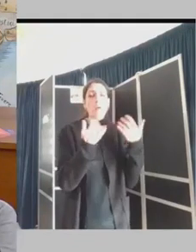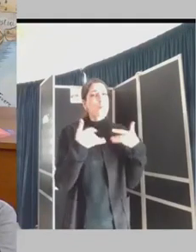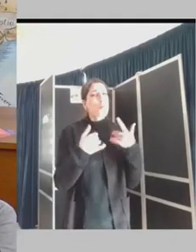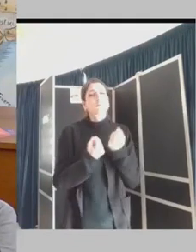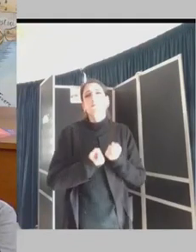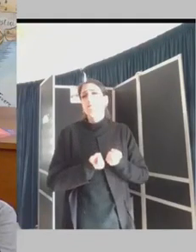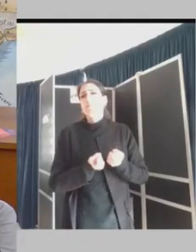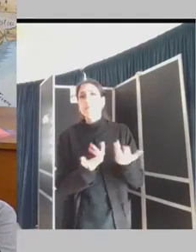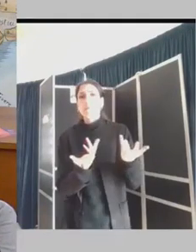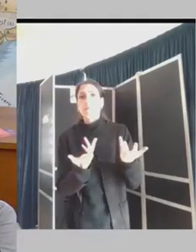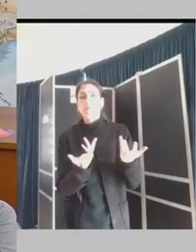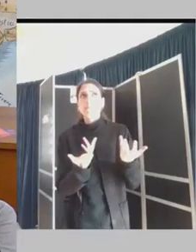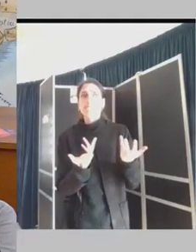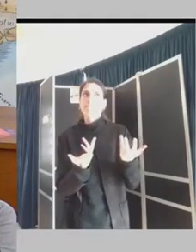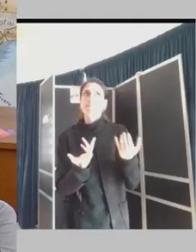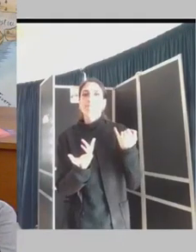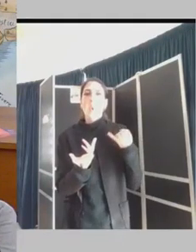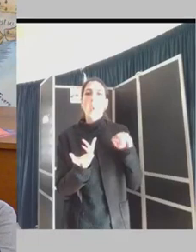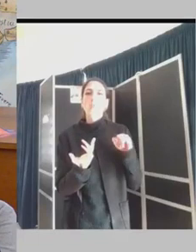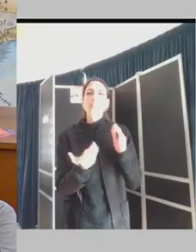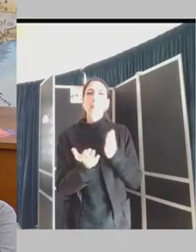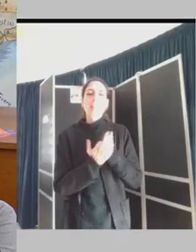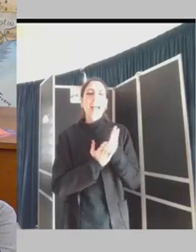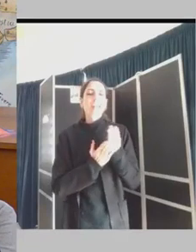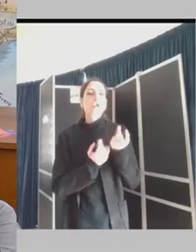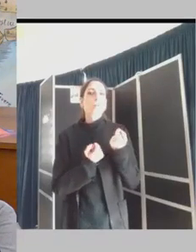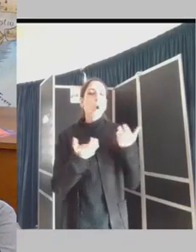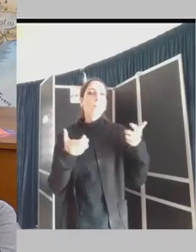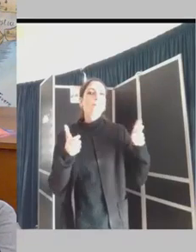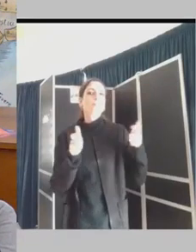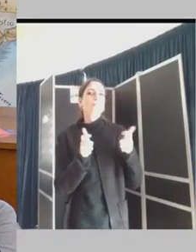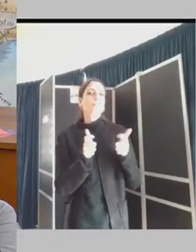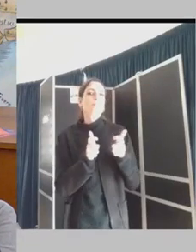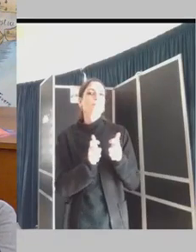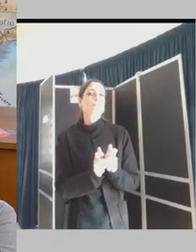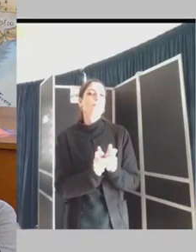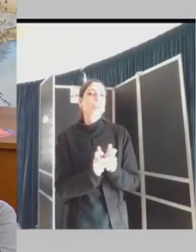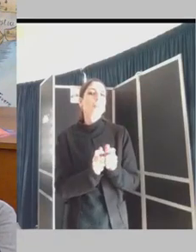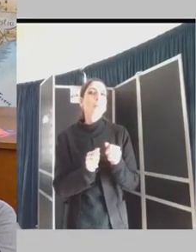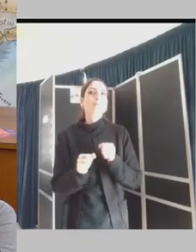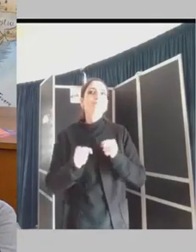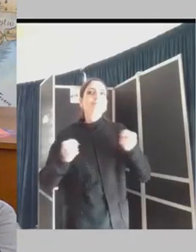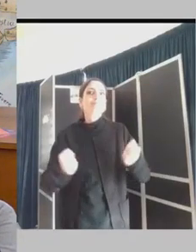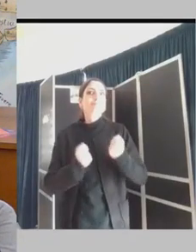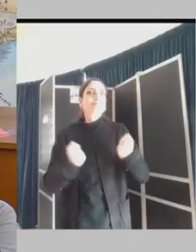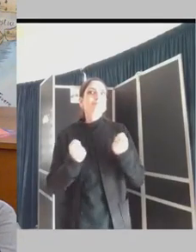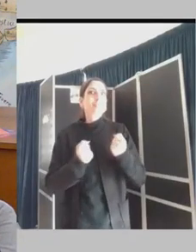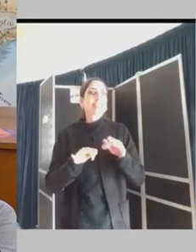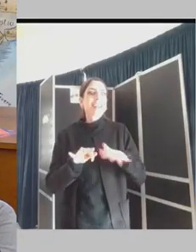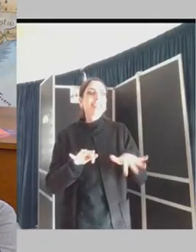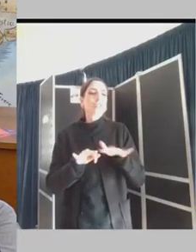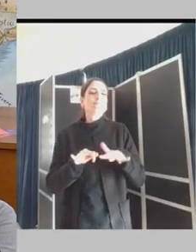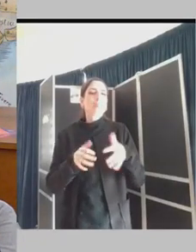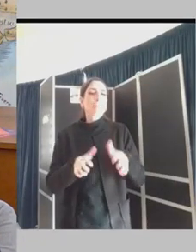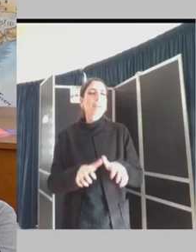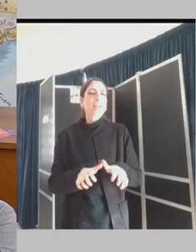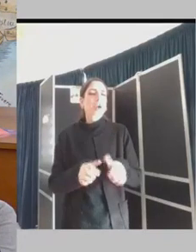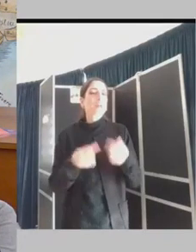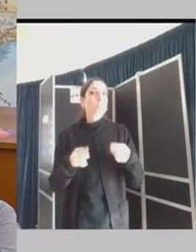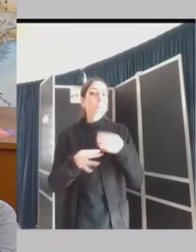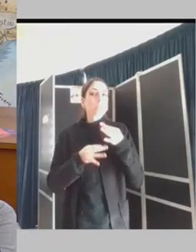di fare azioni territoriali, e creare un evento di promozione aumenta